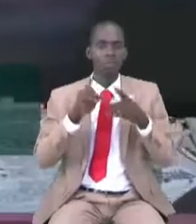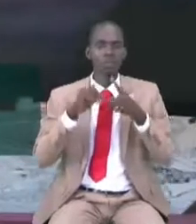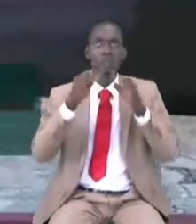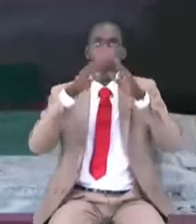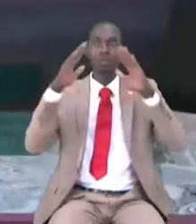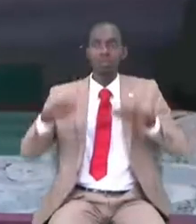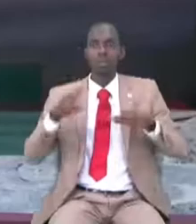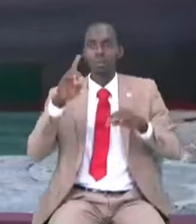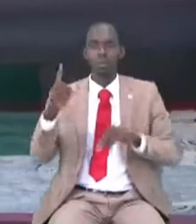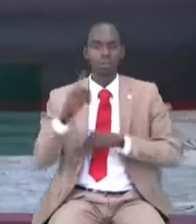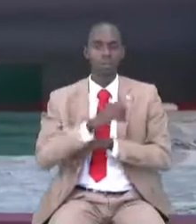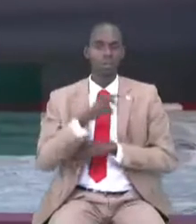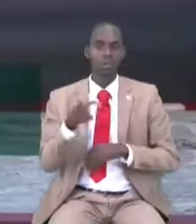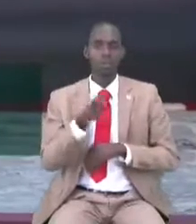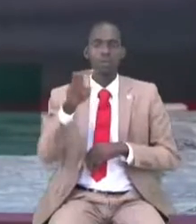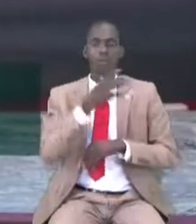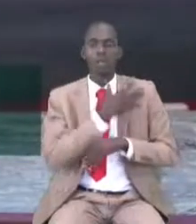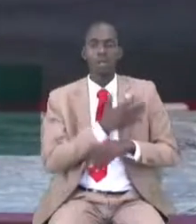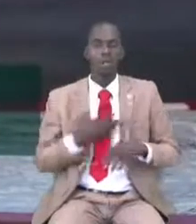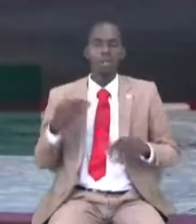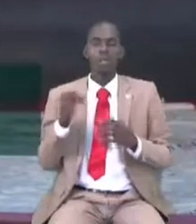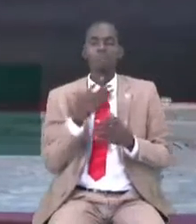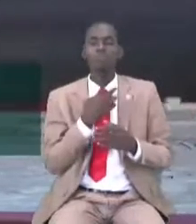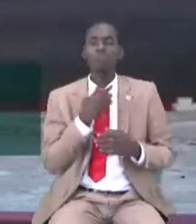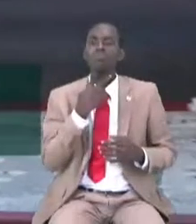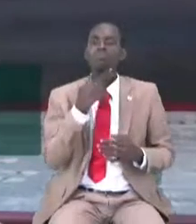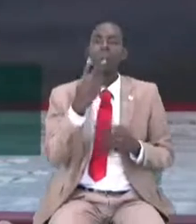40 jours et Ninive est détruite.